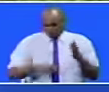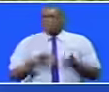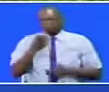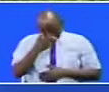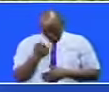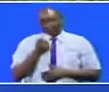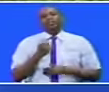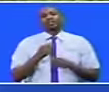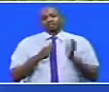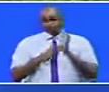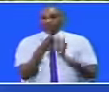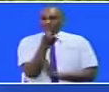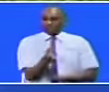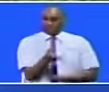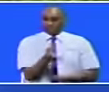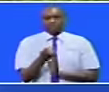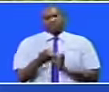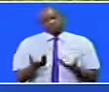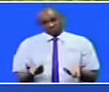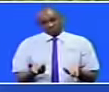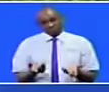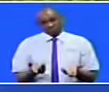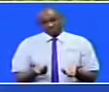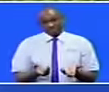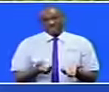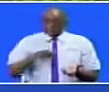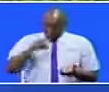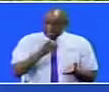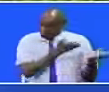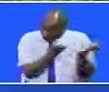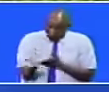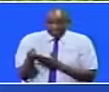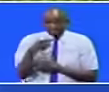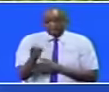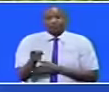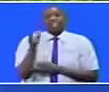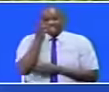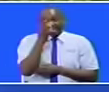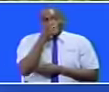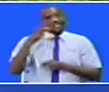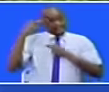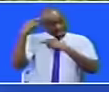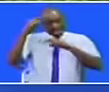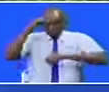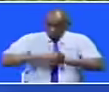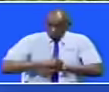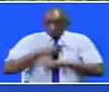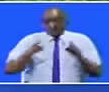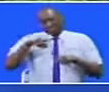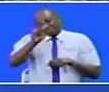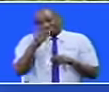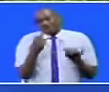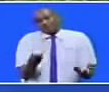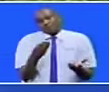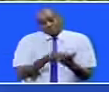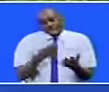some intervention on behalf of the young man. He'd been invited to join Nyeri High School, but unfortunately he did not have